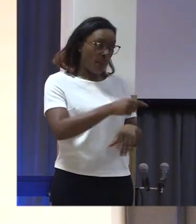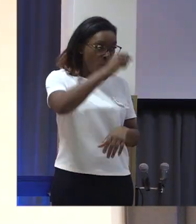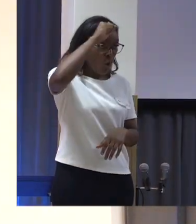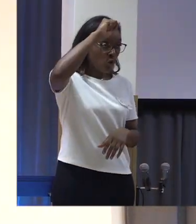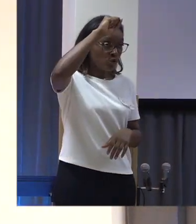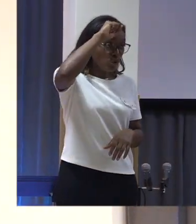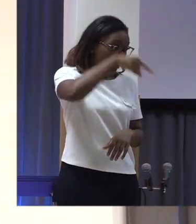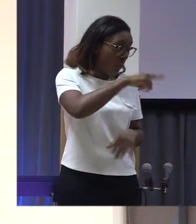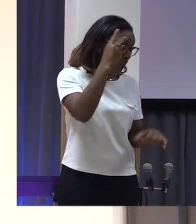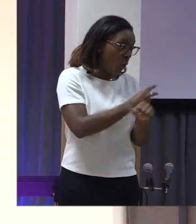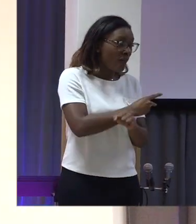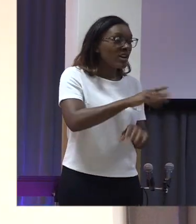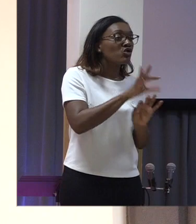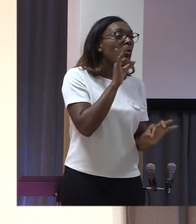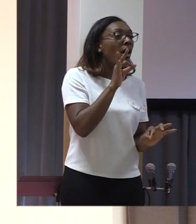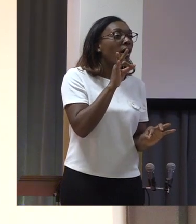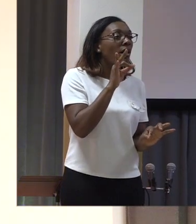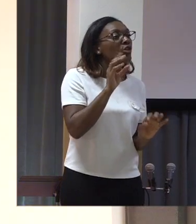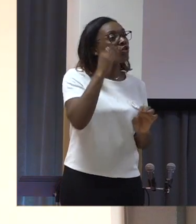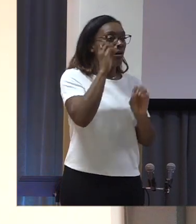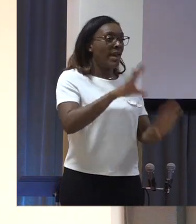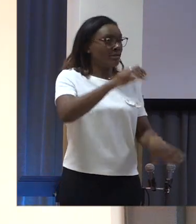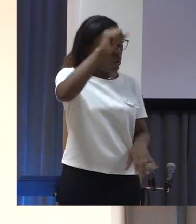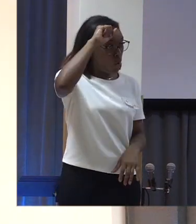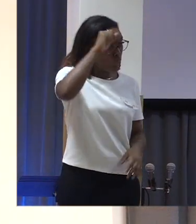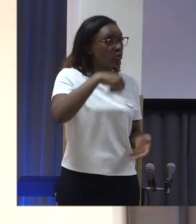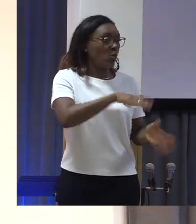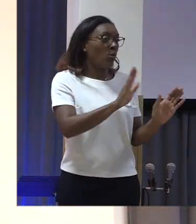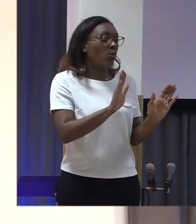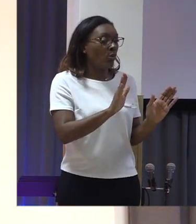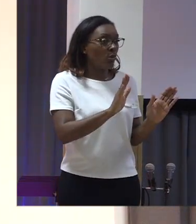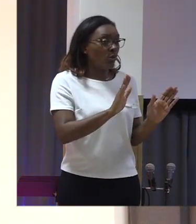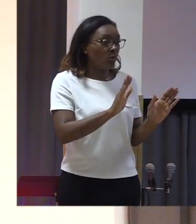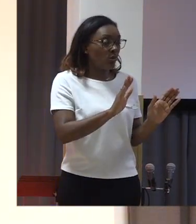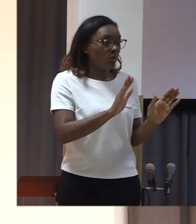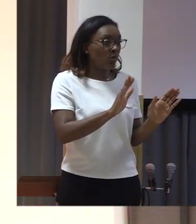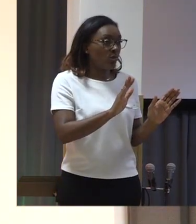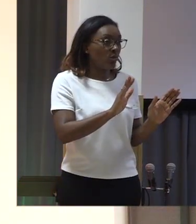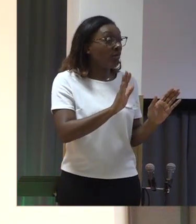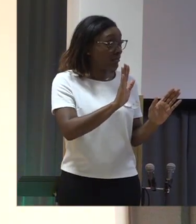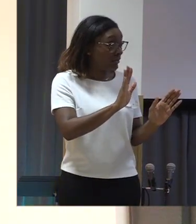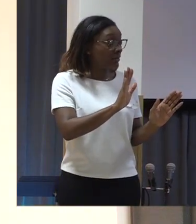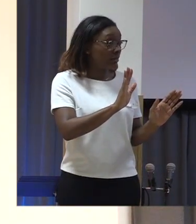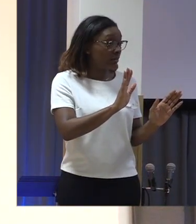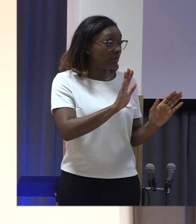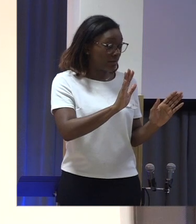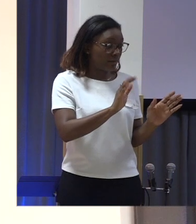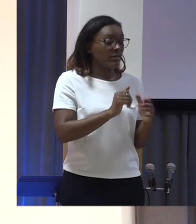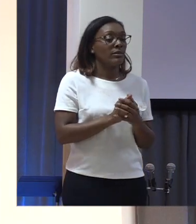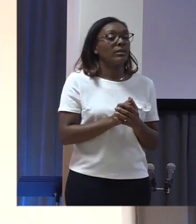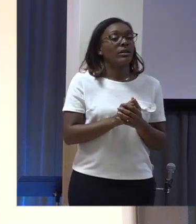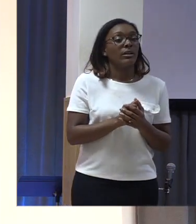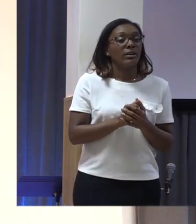Donc la demande du peuple n'est pas mauvaise en soi, mais ce qui peut être reproché à Israël est premièrement son